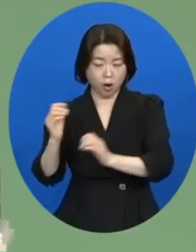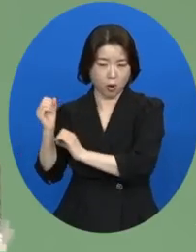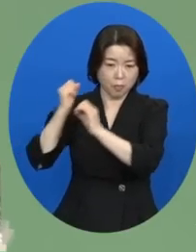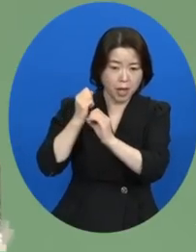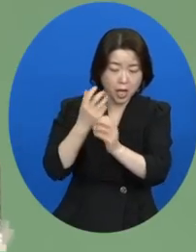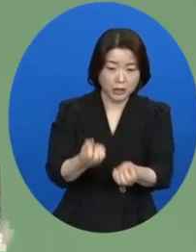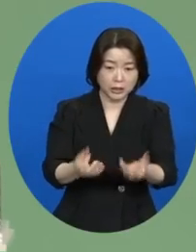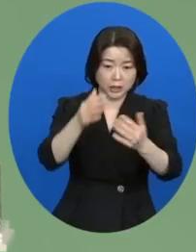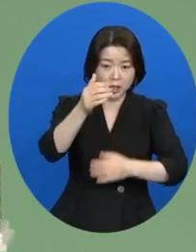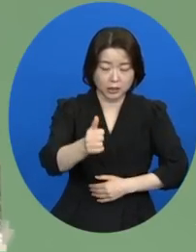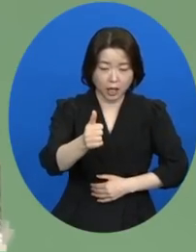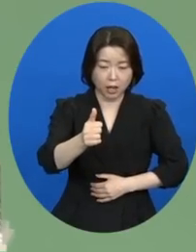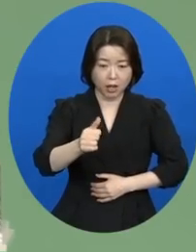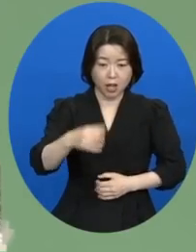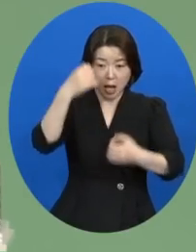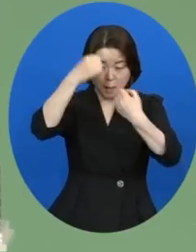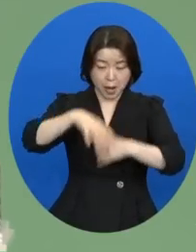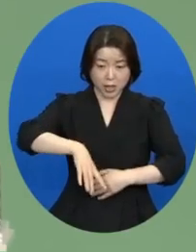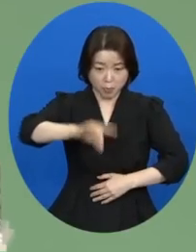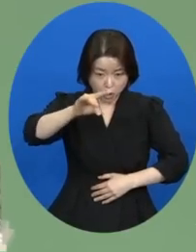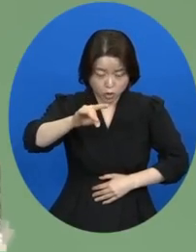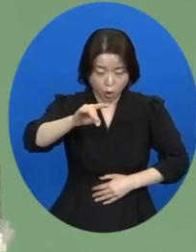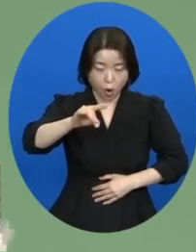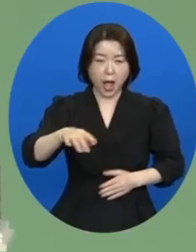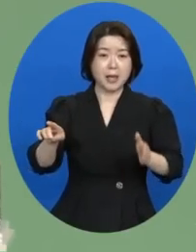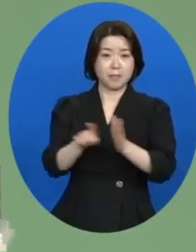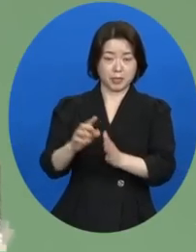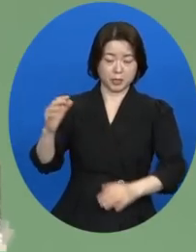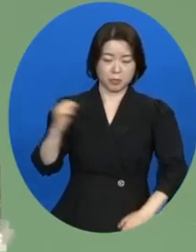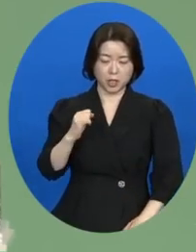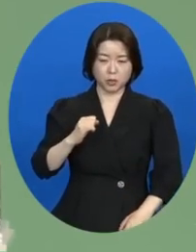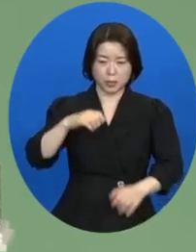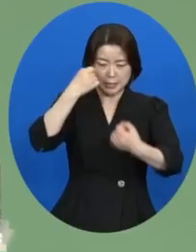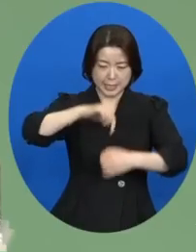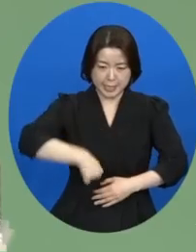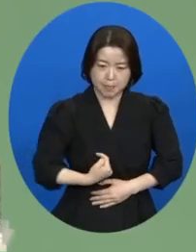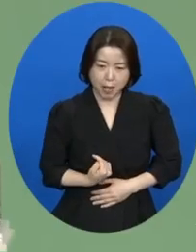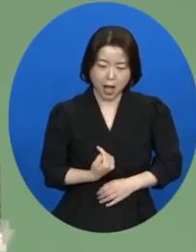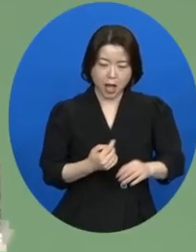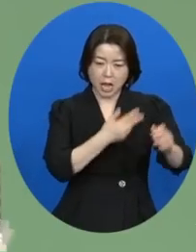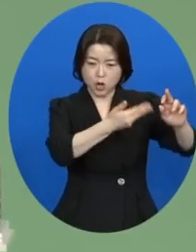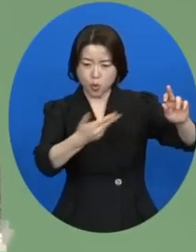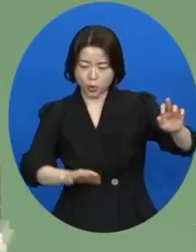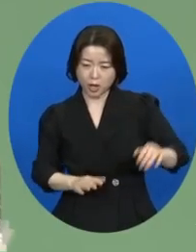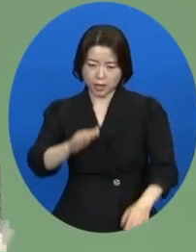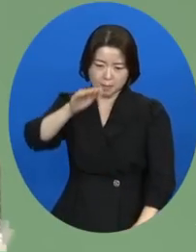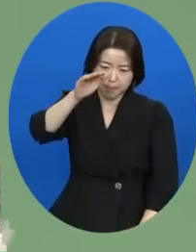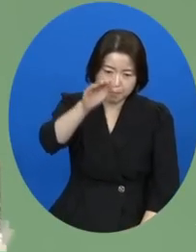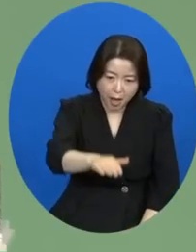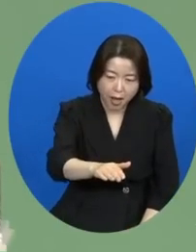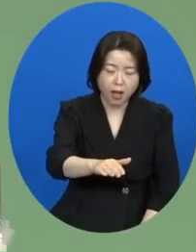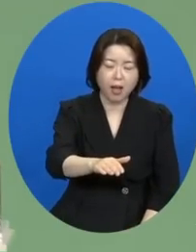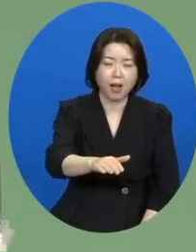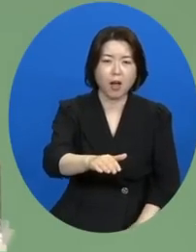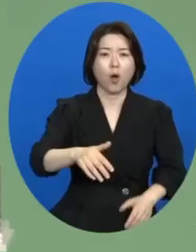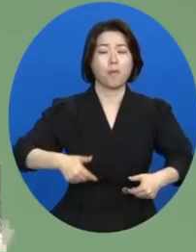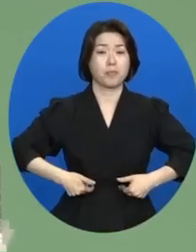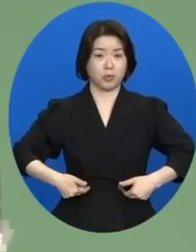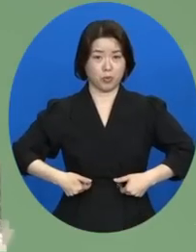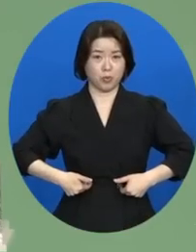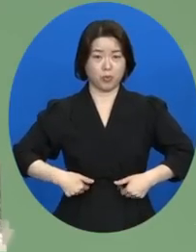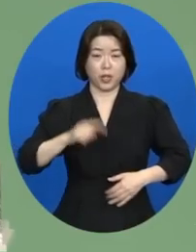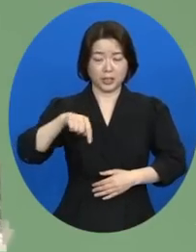제사장들은 먼저 믿음으로 자신들의 발을 요단강에 내트대야 했고